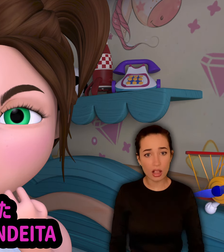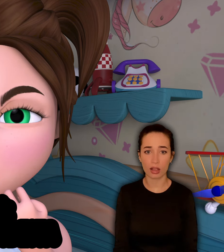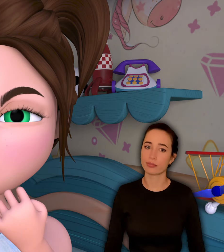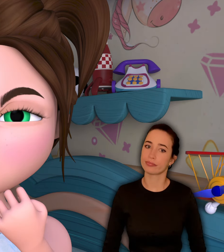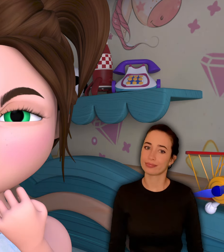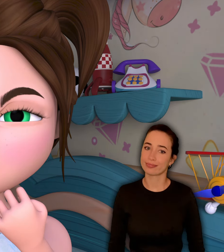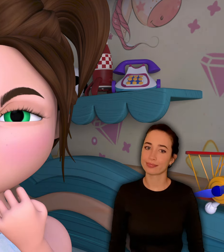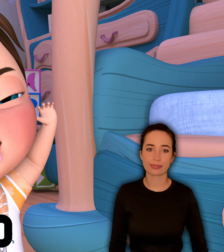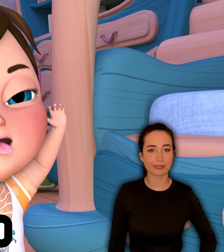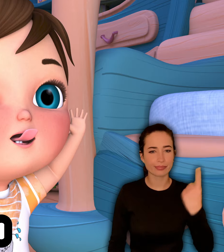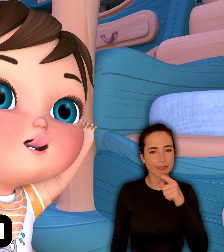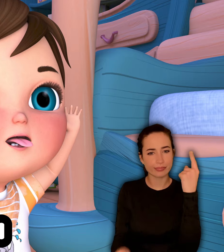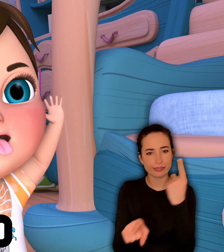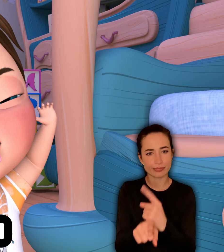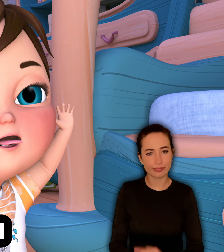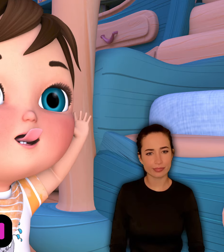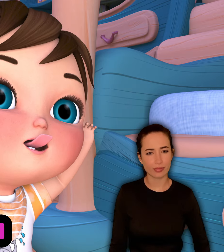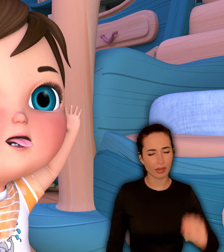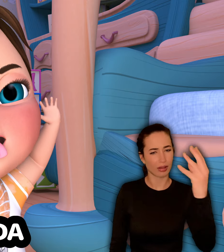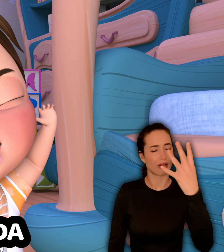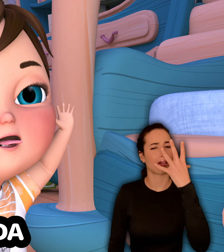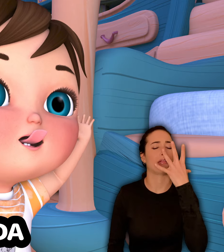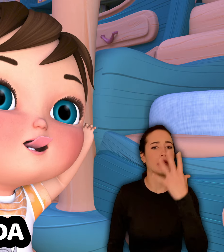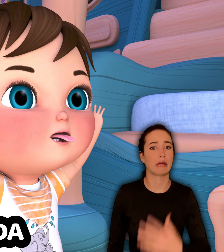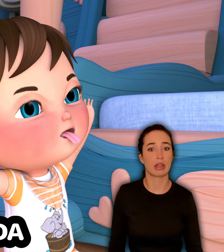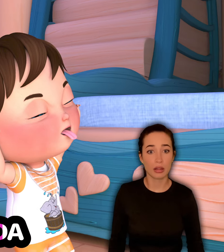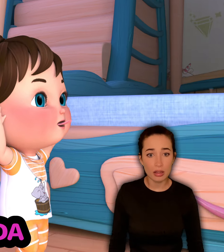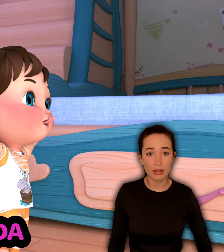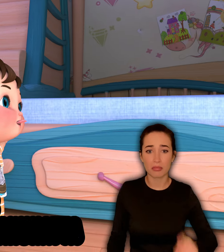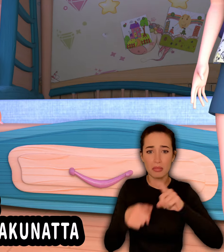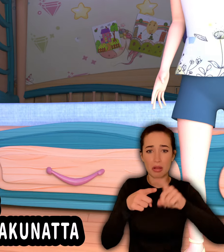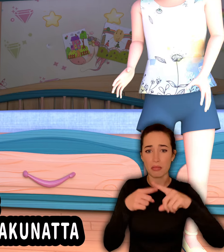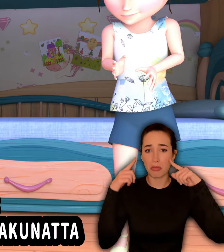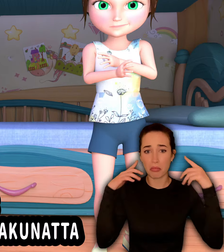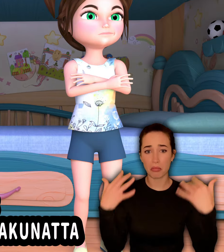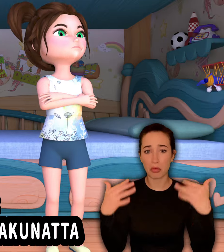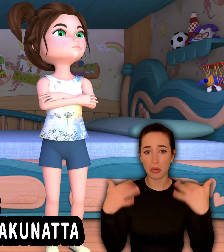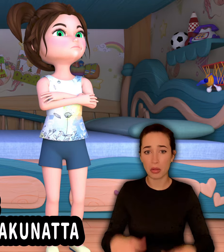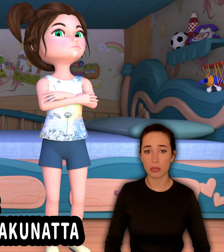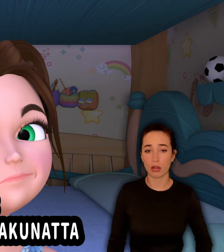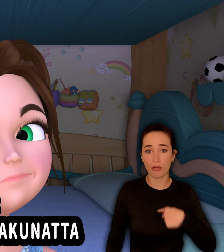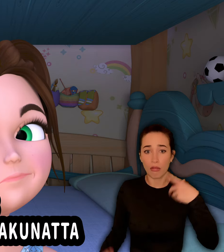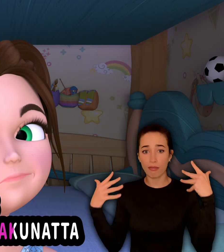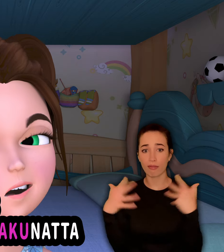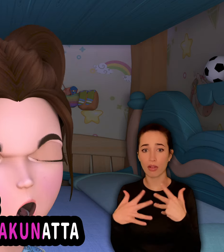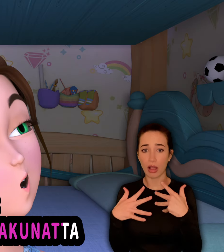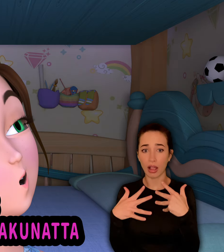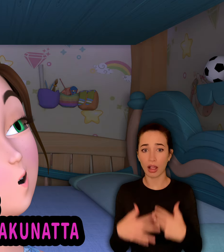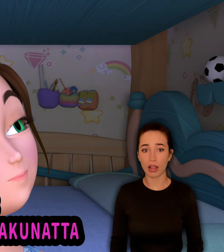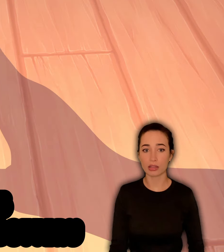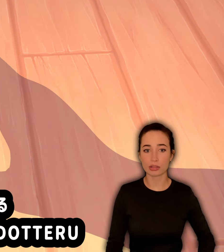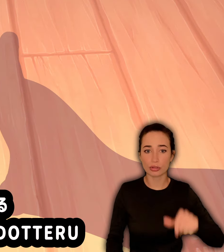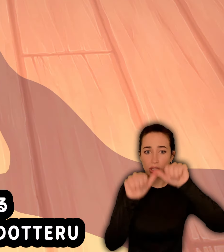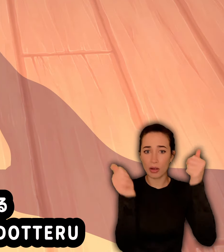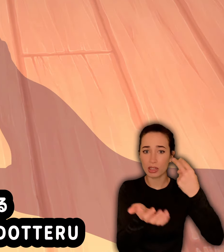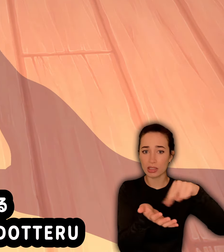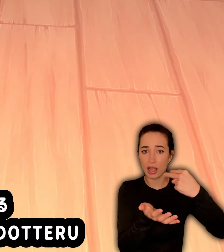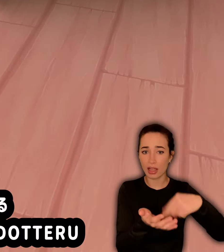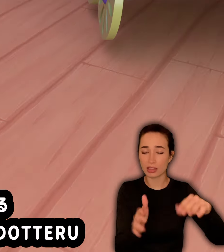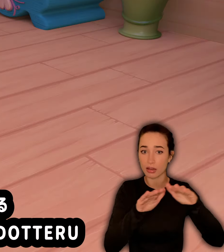たおかしピカピカだと棚が動いて怖くなった床